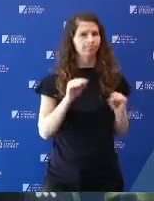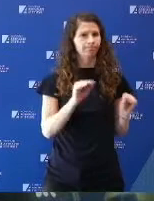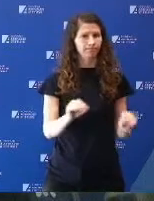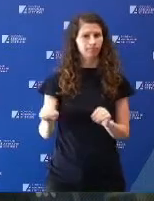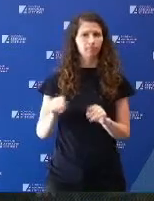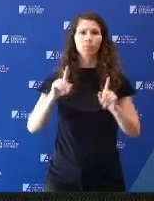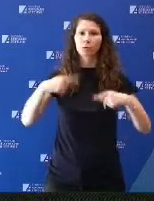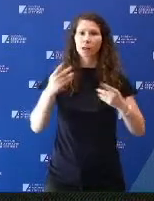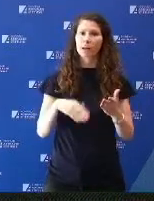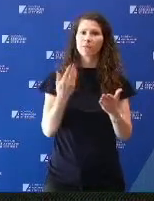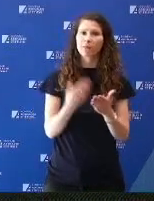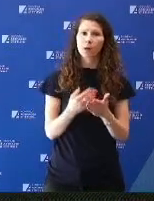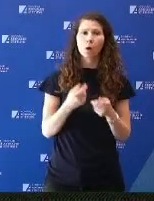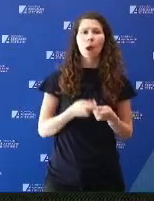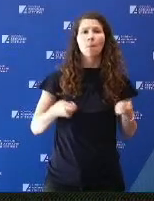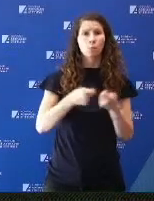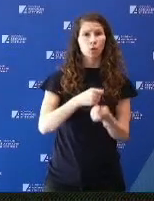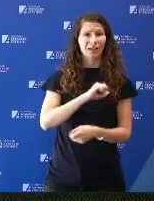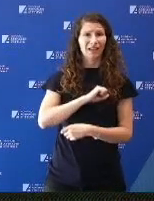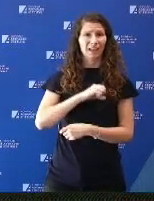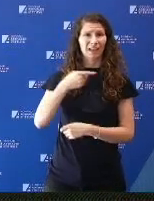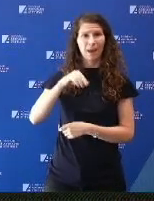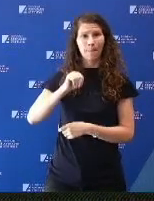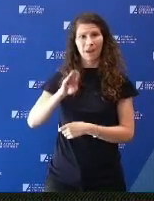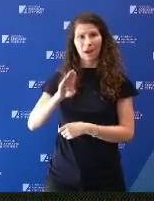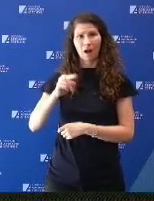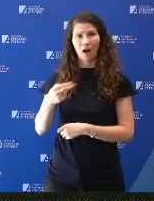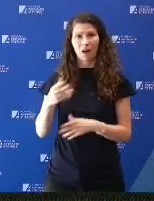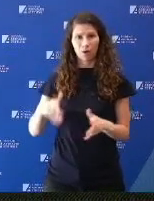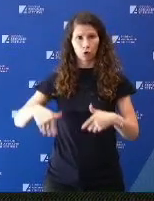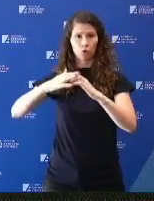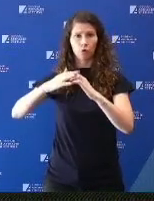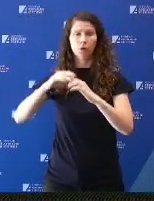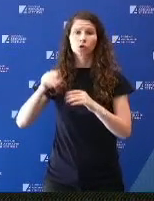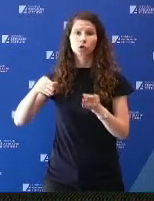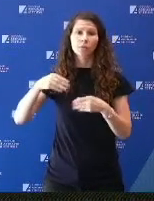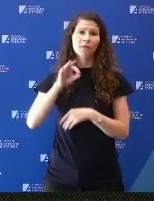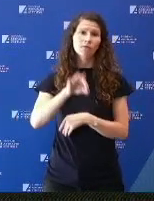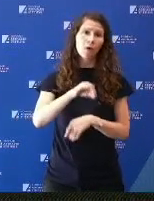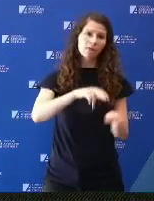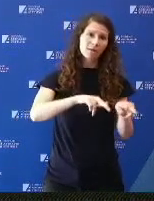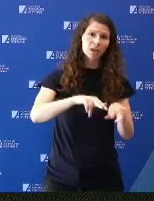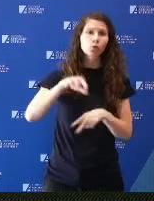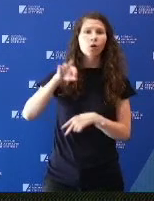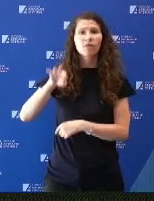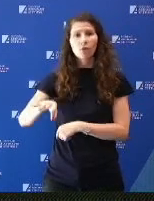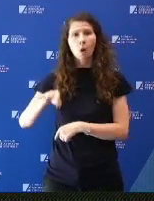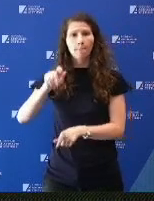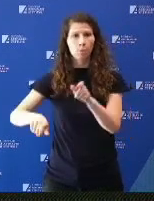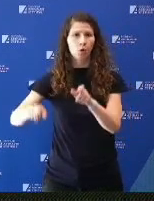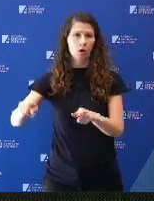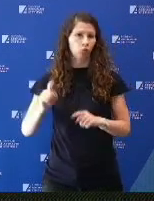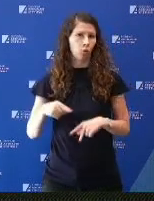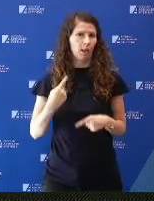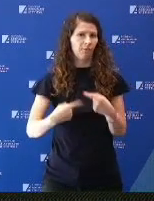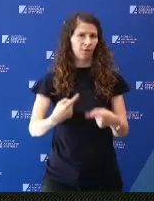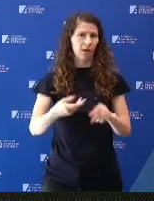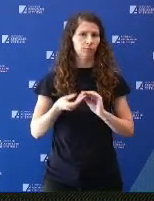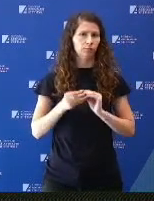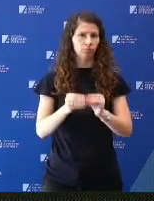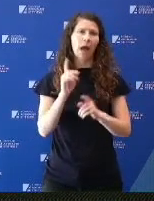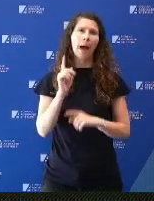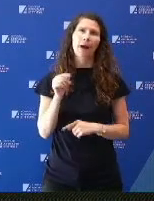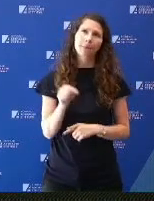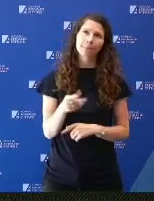GmbH zu gründen, die dann Software für die Verwaltung und für die Bürger entwickelt, aber auf eine, sage ich mal,